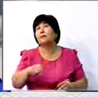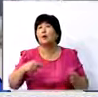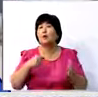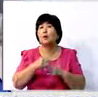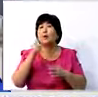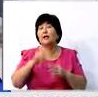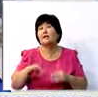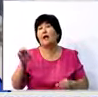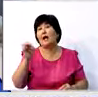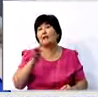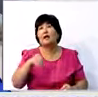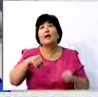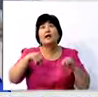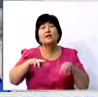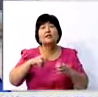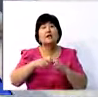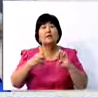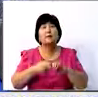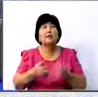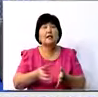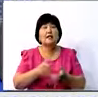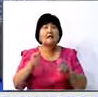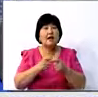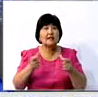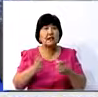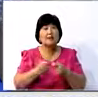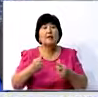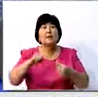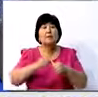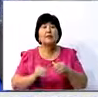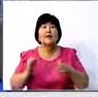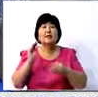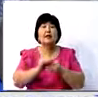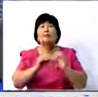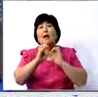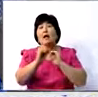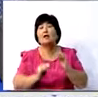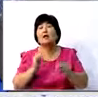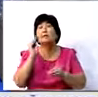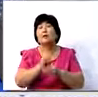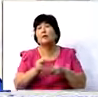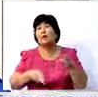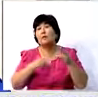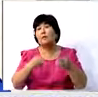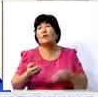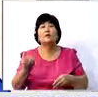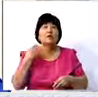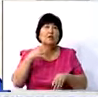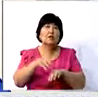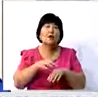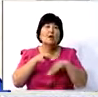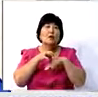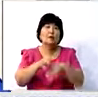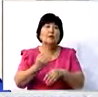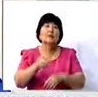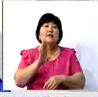конца октября. Решена и проблема с нехваткой билетов. Прикрепляются дополнительные вагоны к поезду Кызылорда-Кукшетау. В пути группы